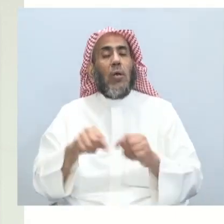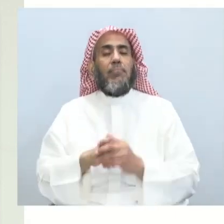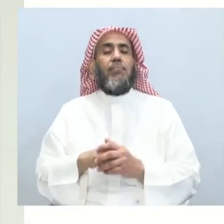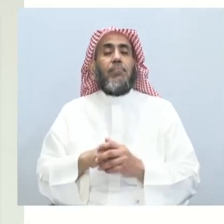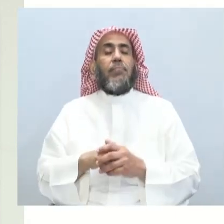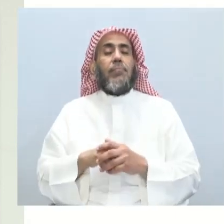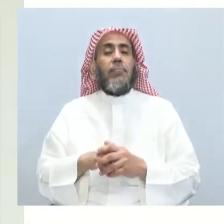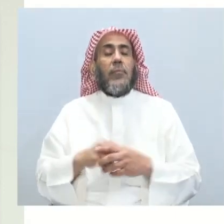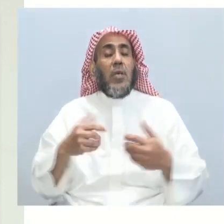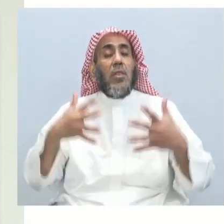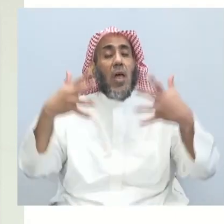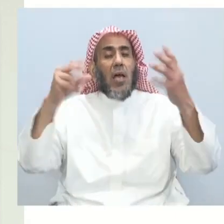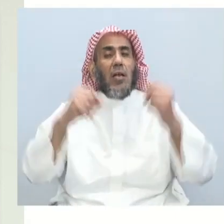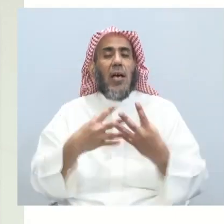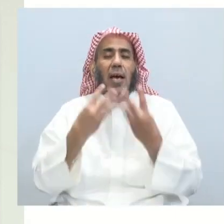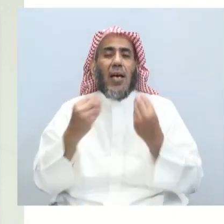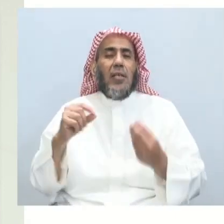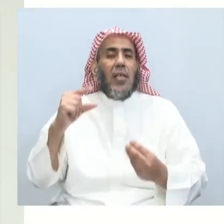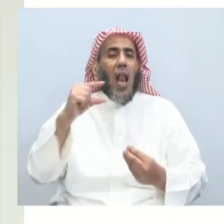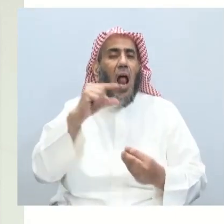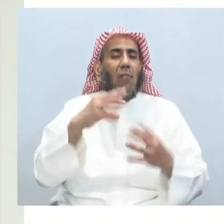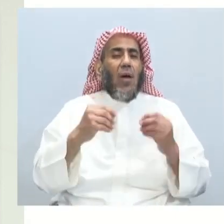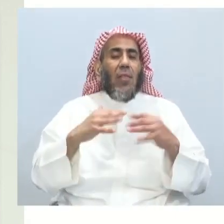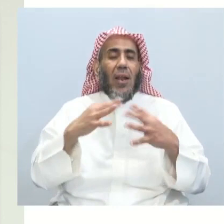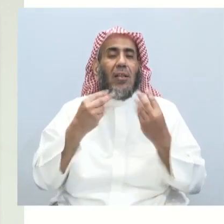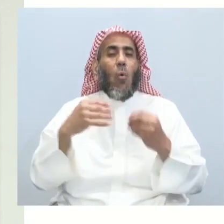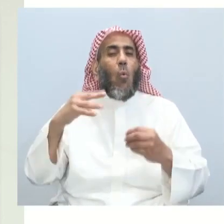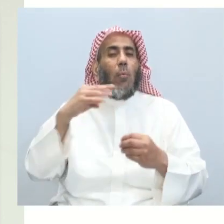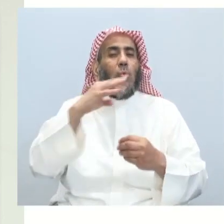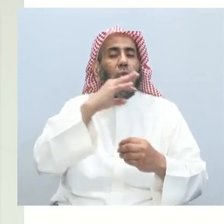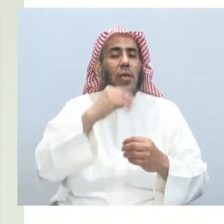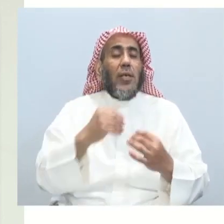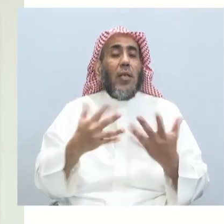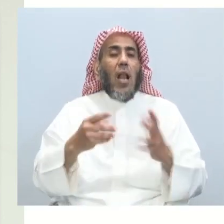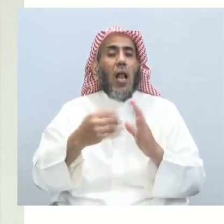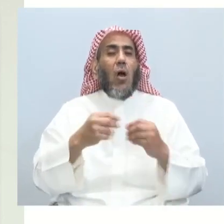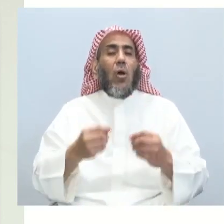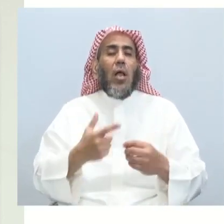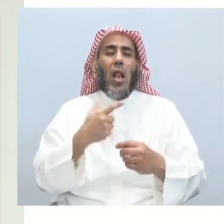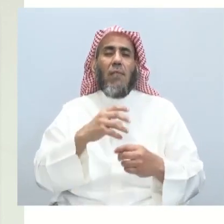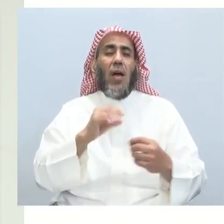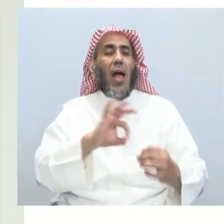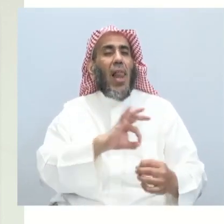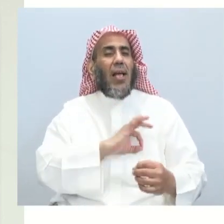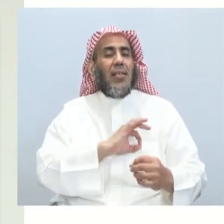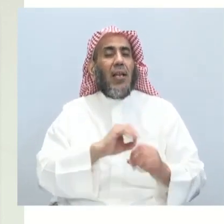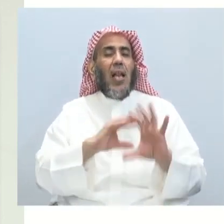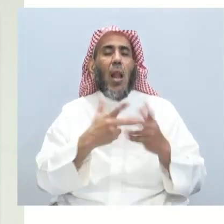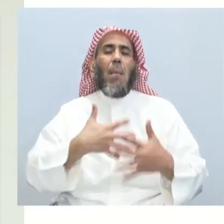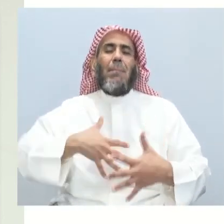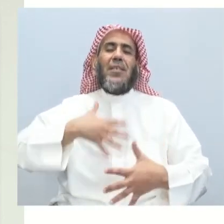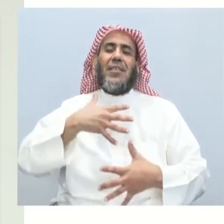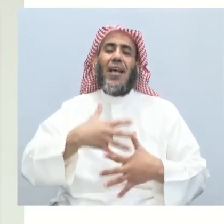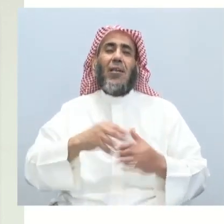هذه هنا الظاهره رقه الفاظ وموسيقيه الايقاع وكذلك العفه مع يتحدث فقط عن المشاعر